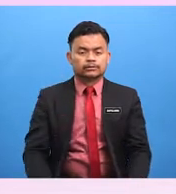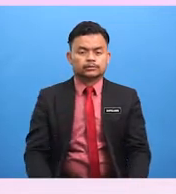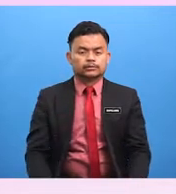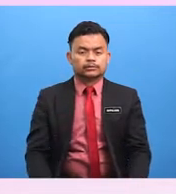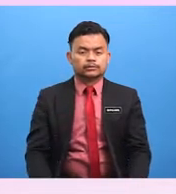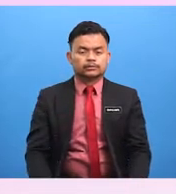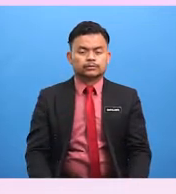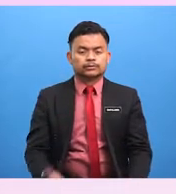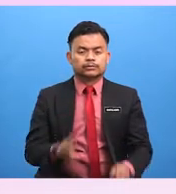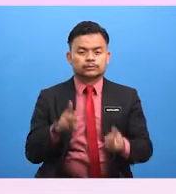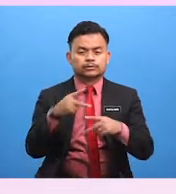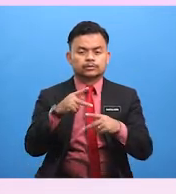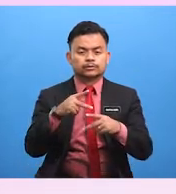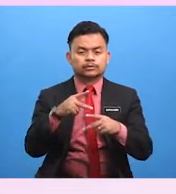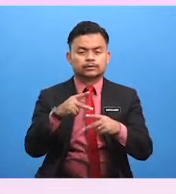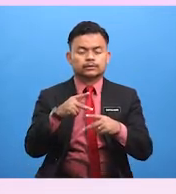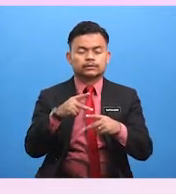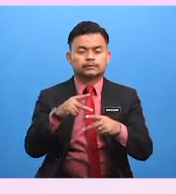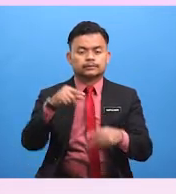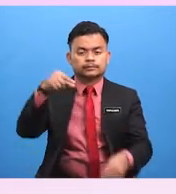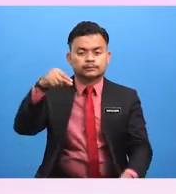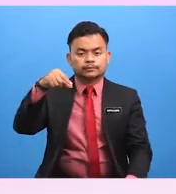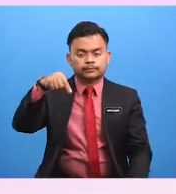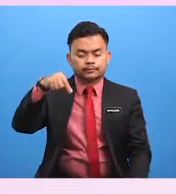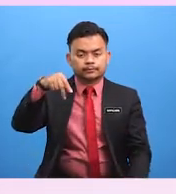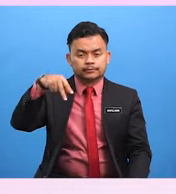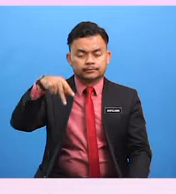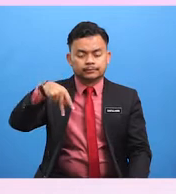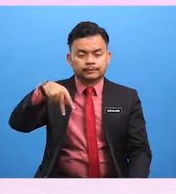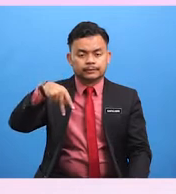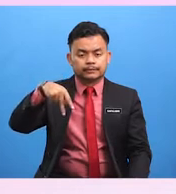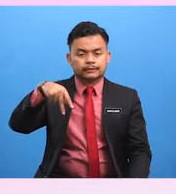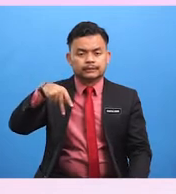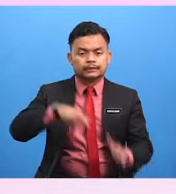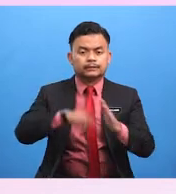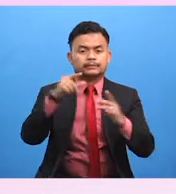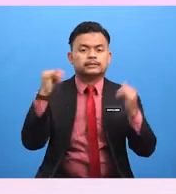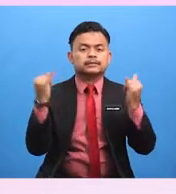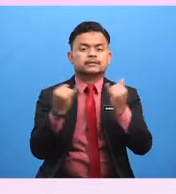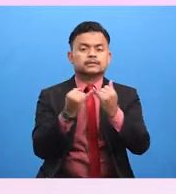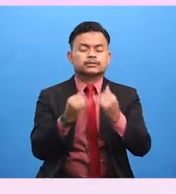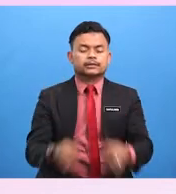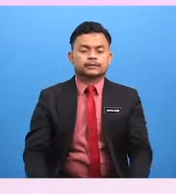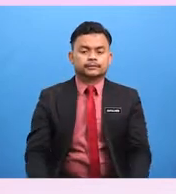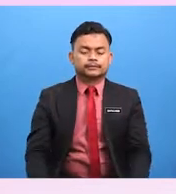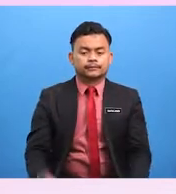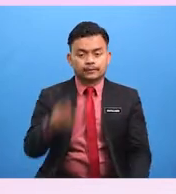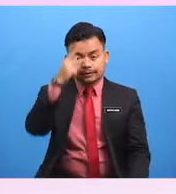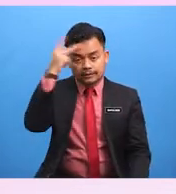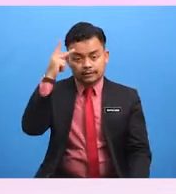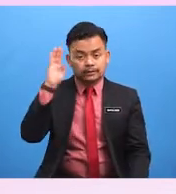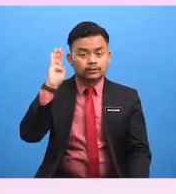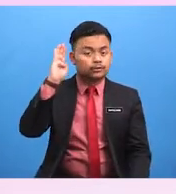buku lama. Ini adalah kerana bentuk kuboid boleh memberi ruang yang lebih